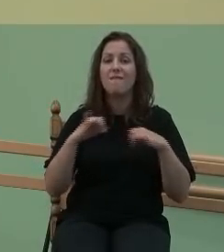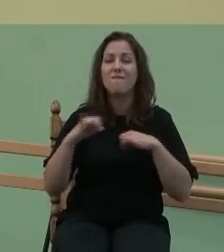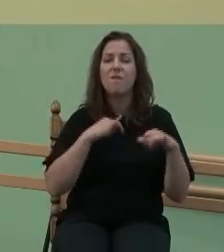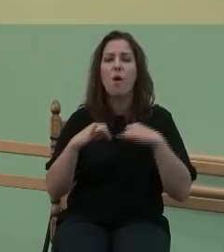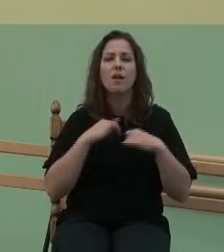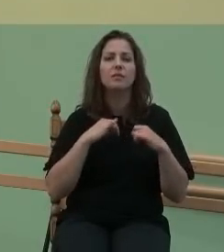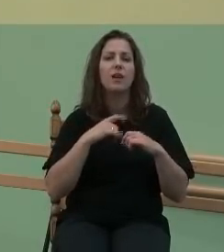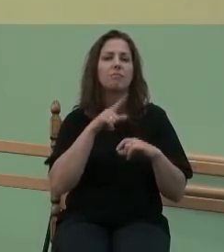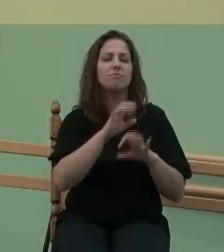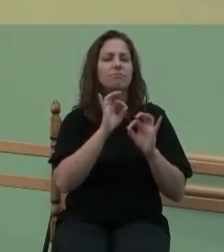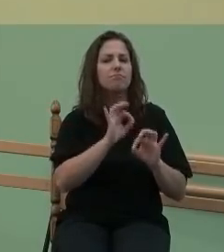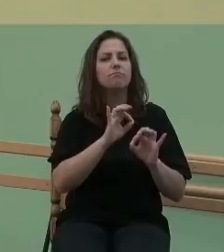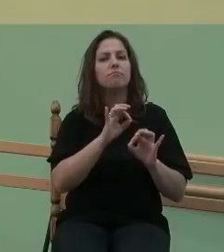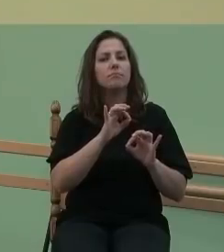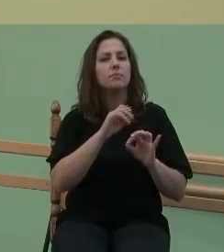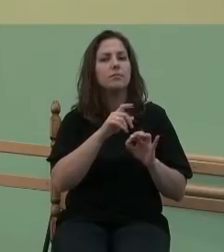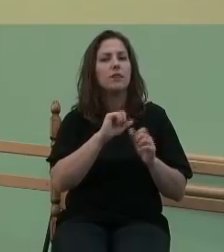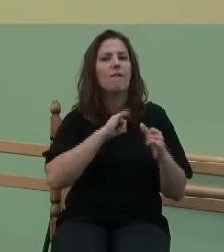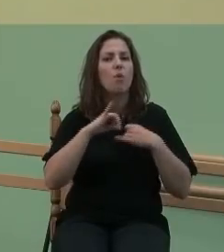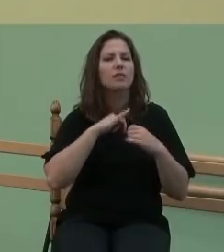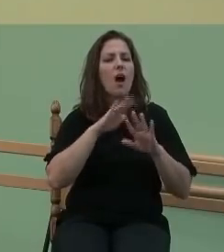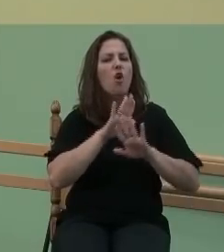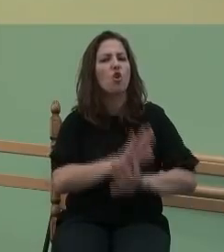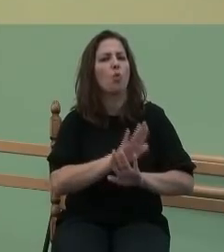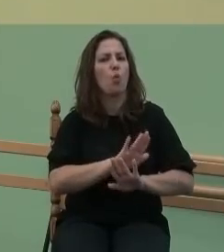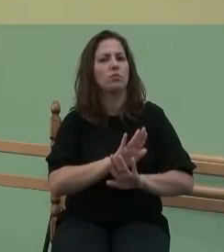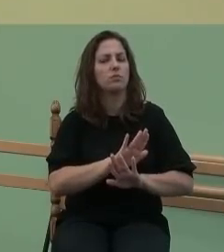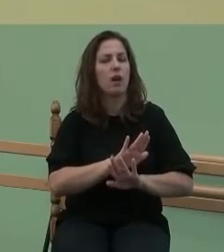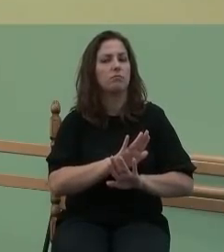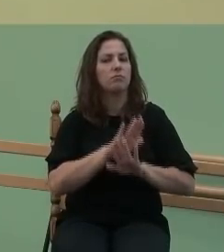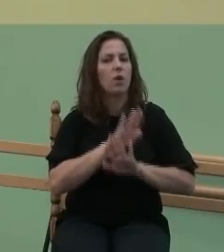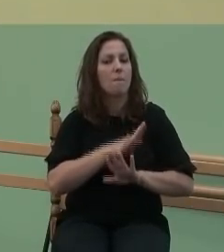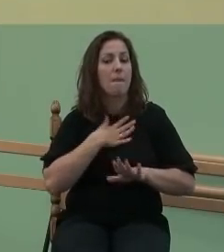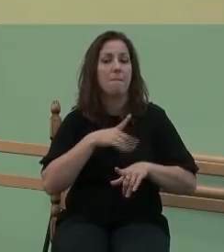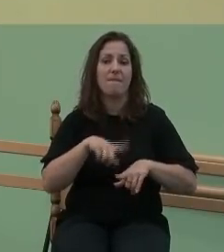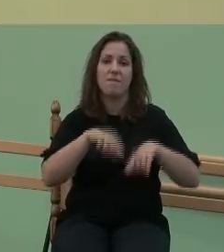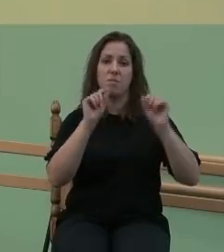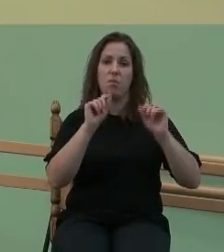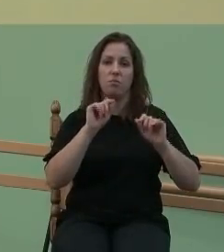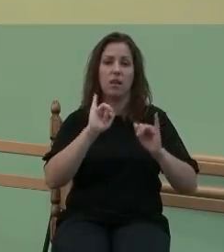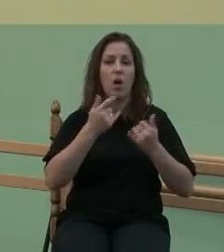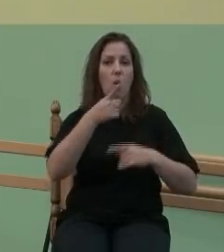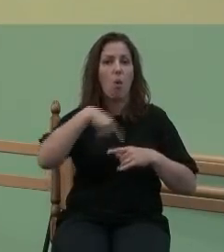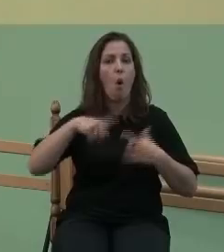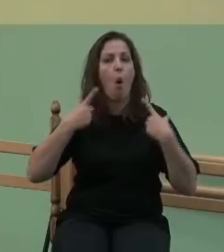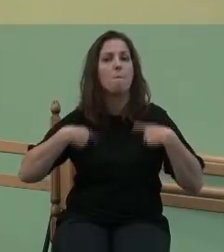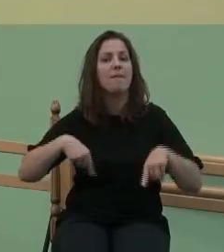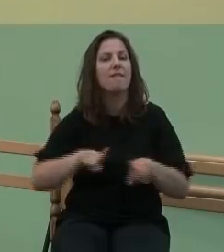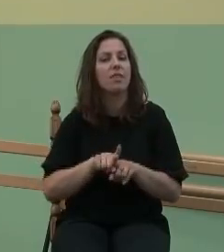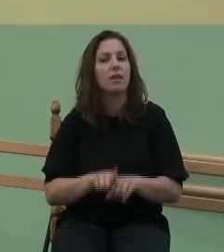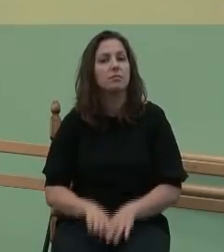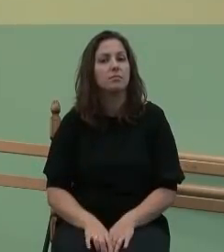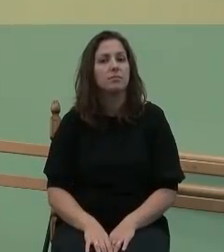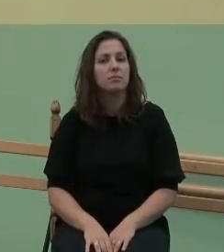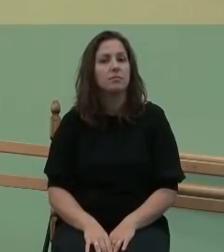Władza arbitralna albo władza chroniąca. Mamy wybór jako obywatele.